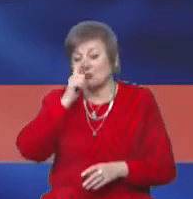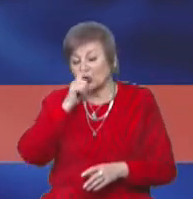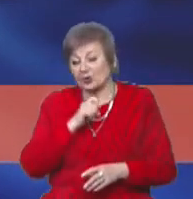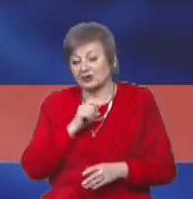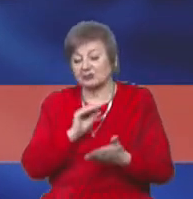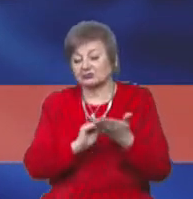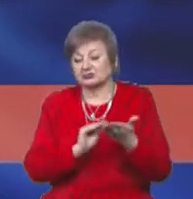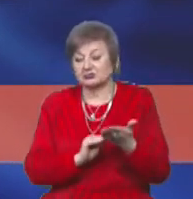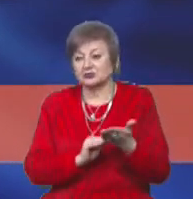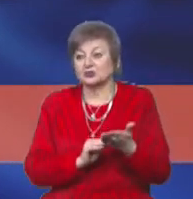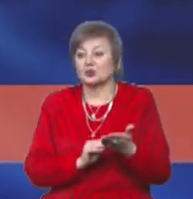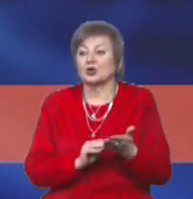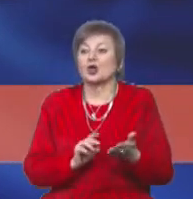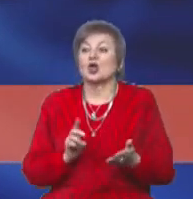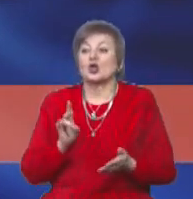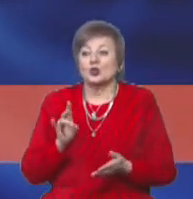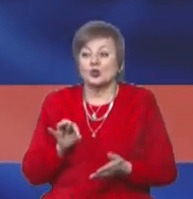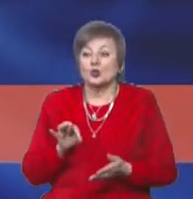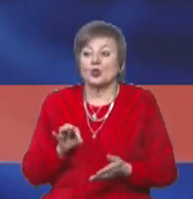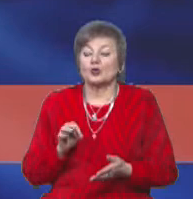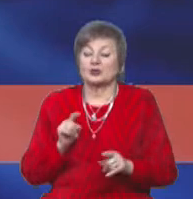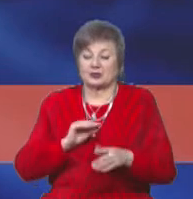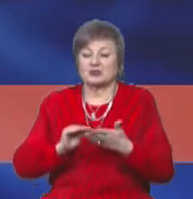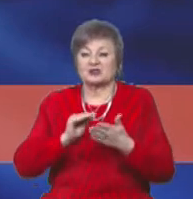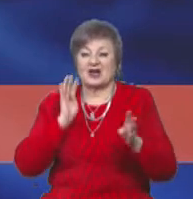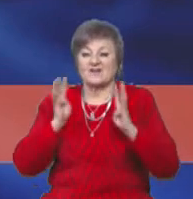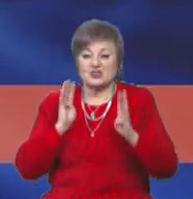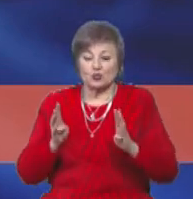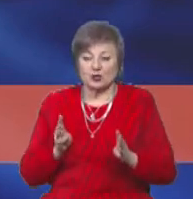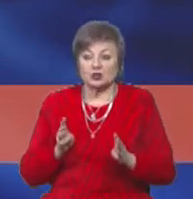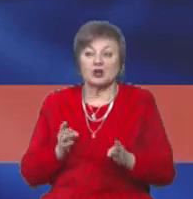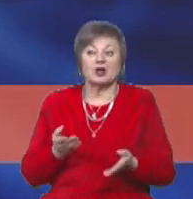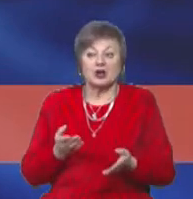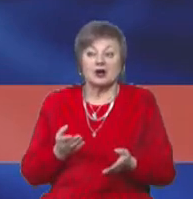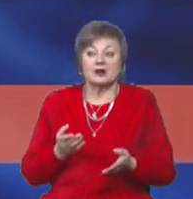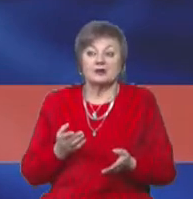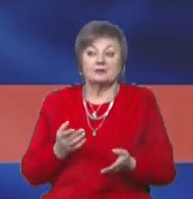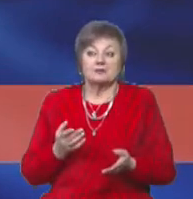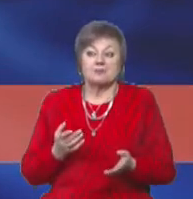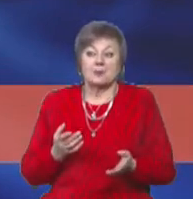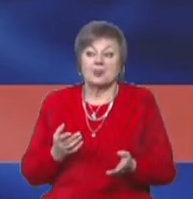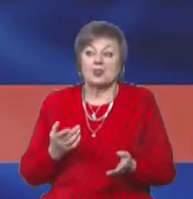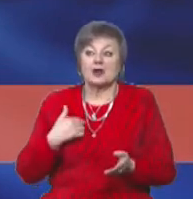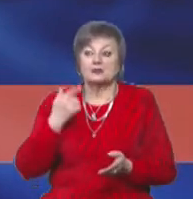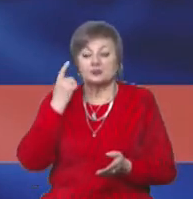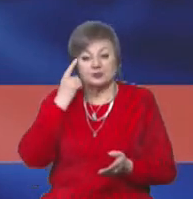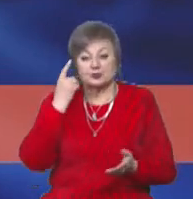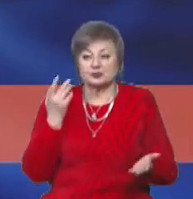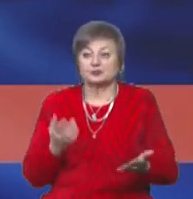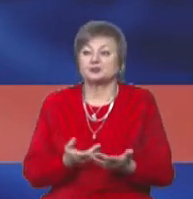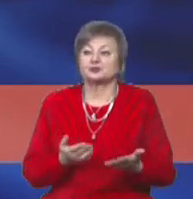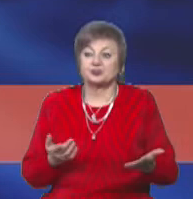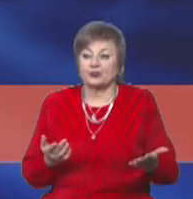але тільки у пості у Фейсбуці. Мабуть, хтось думав, сидячи на дивані,